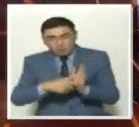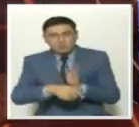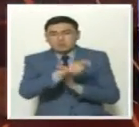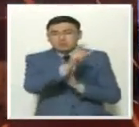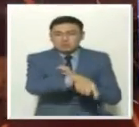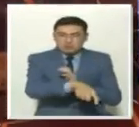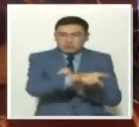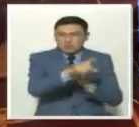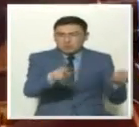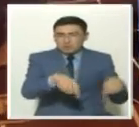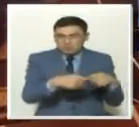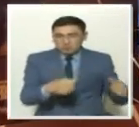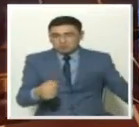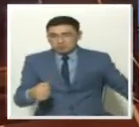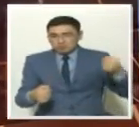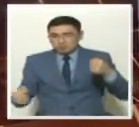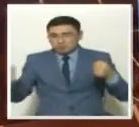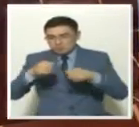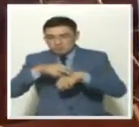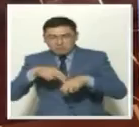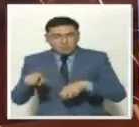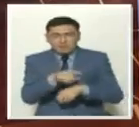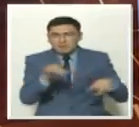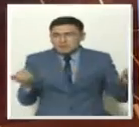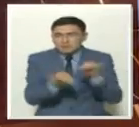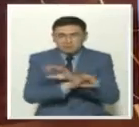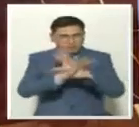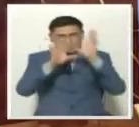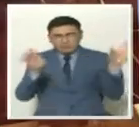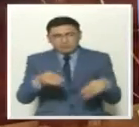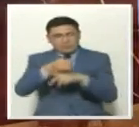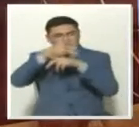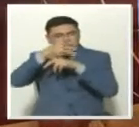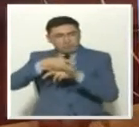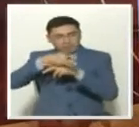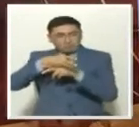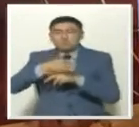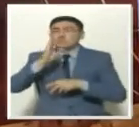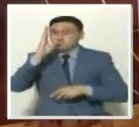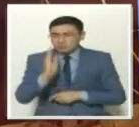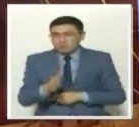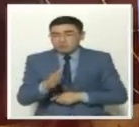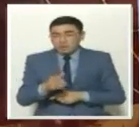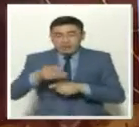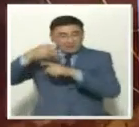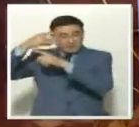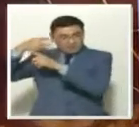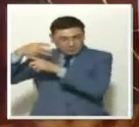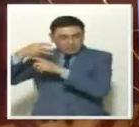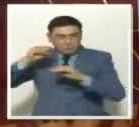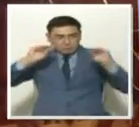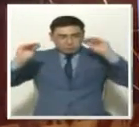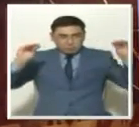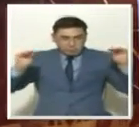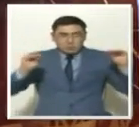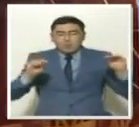подозреваемыми, коллегами и свидетелями, будет записываться. Реализовать проект по всей стране планируется уже до 1 декабря текущего года. Об